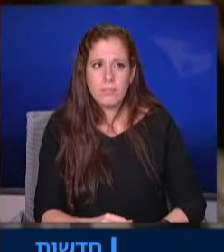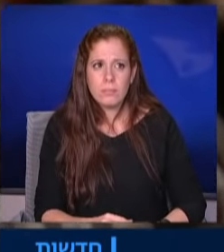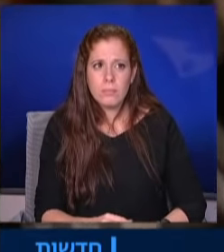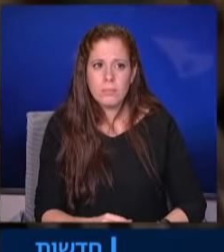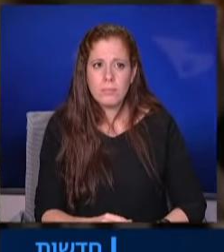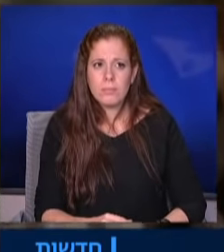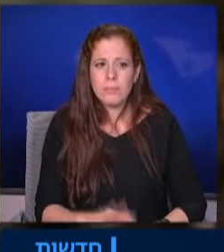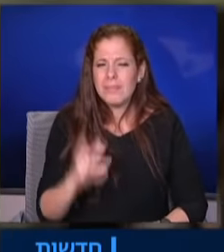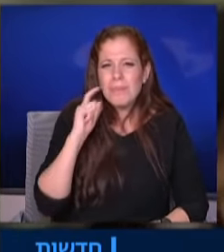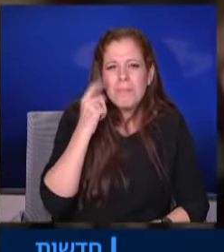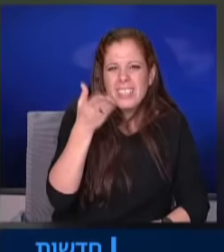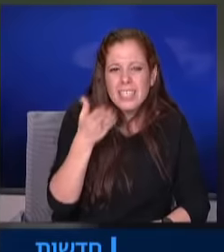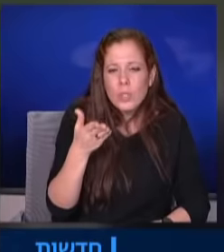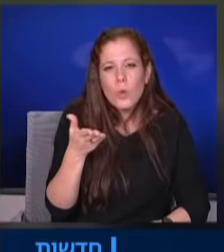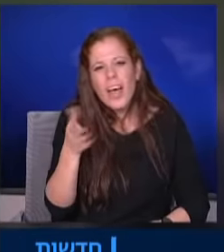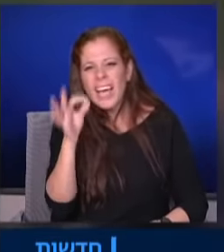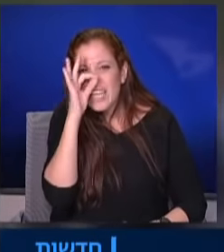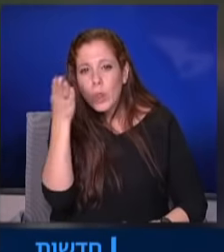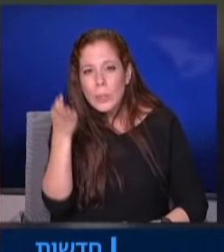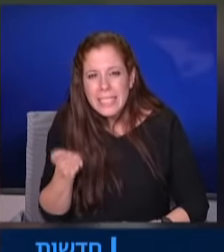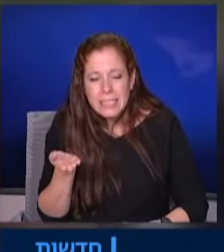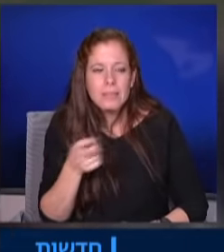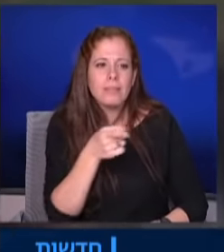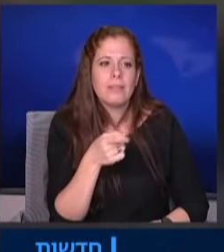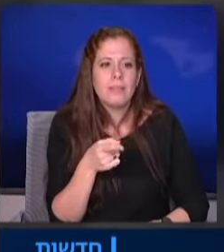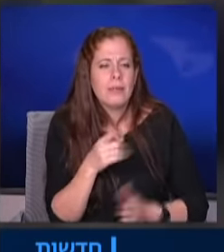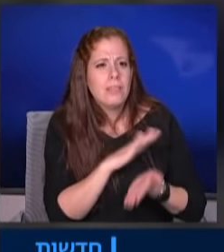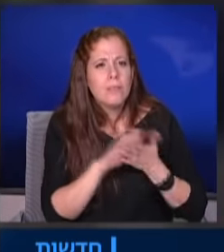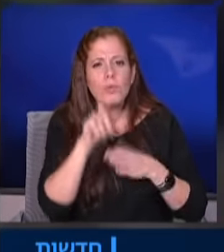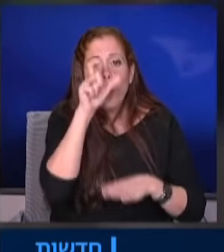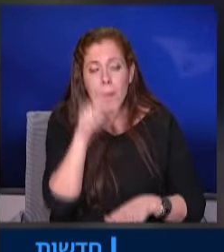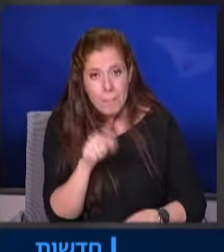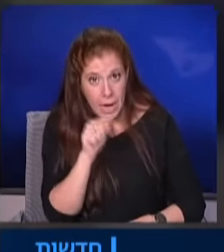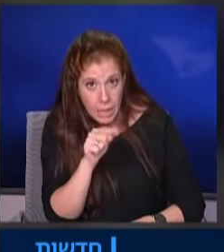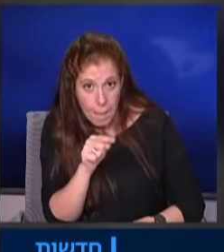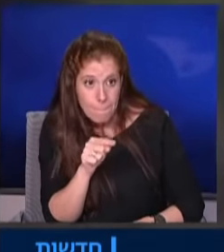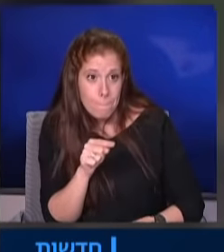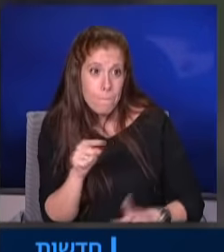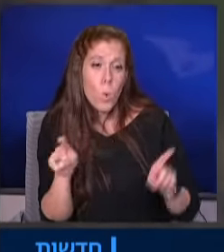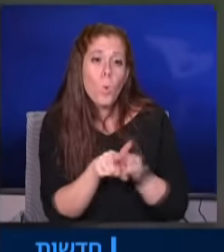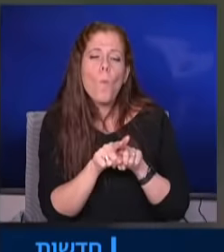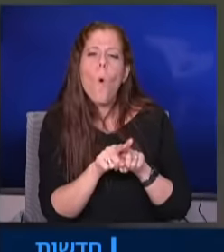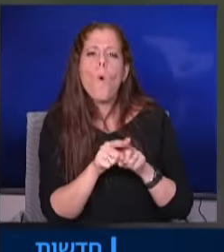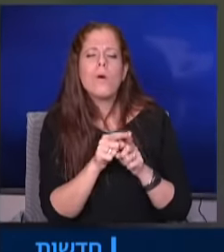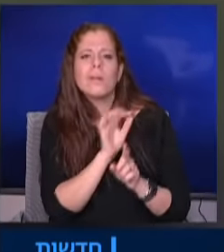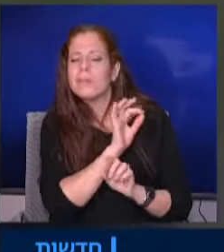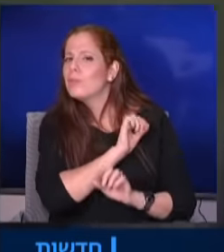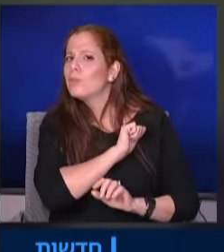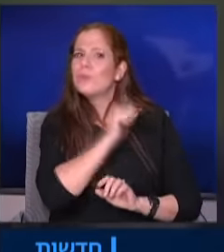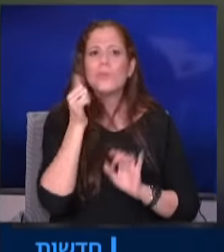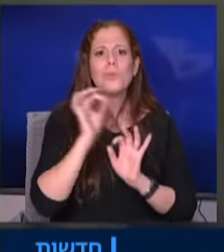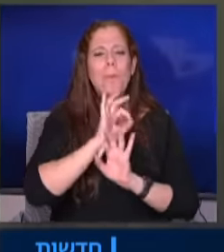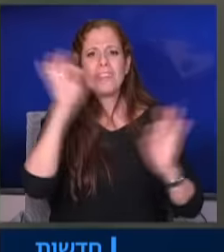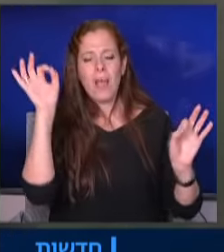אתה צוחק, אתה סיכר. זה פשוט בן אדם ש... כמו סופרסטאר. זה כאילו מתאים לו.